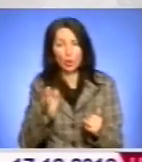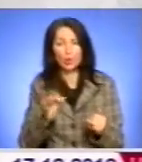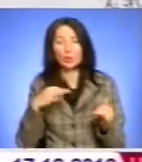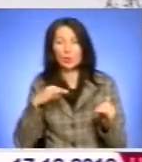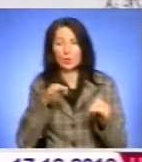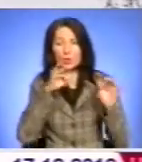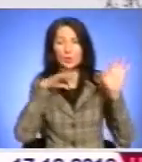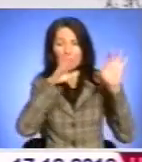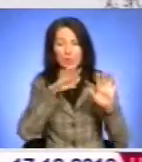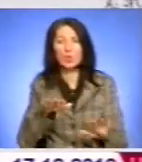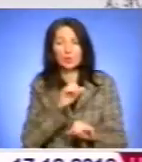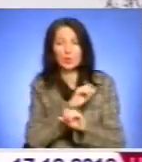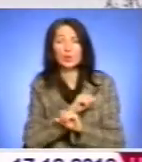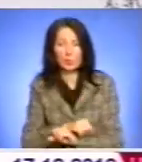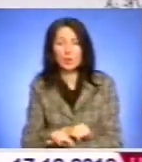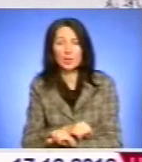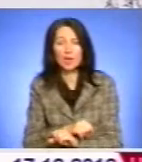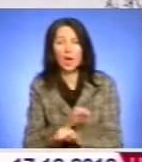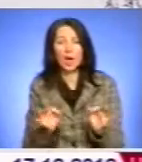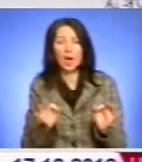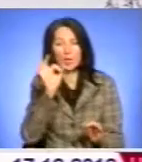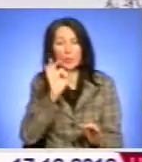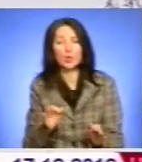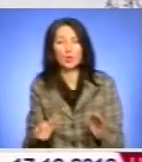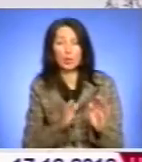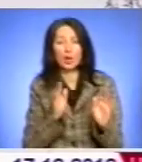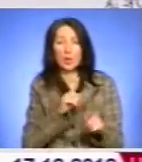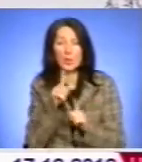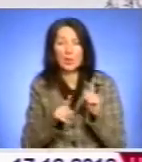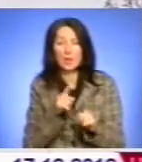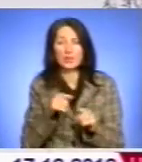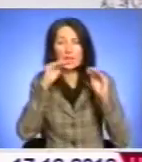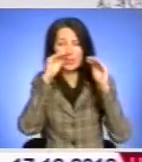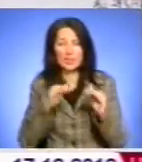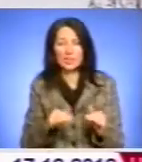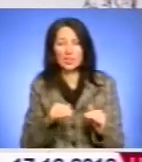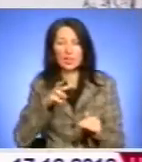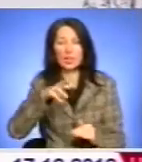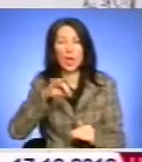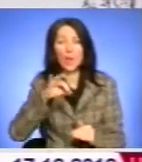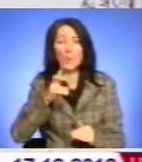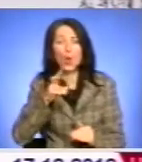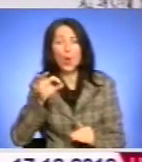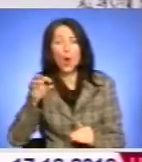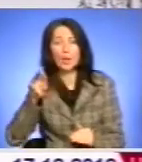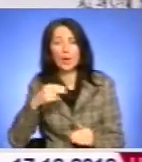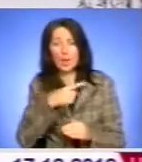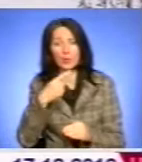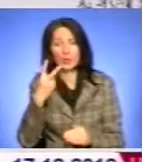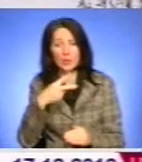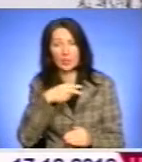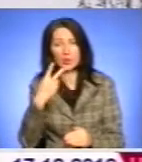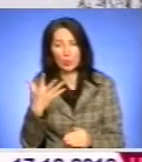коливатиметься. Зниження температури на святкові дні, це Миколая, маємо до мінус 12-15, потім знов відлига на